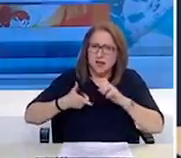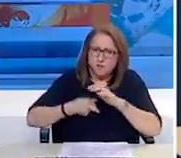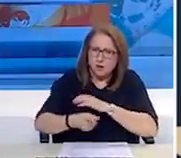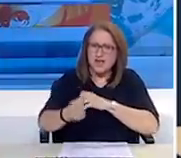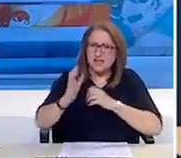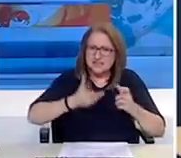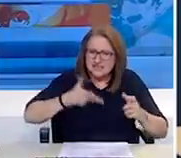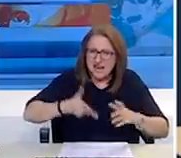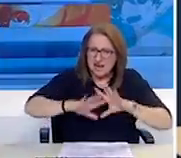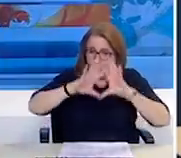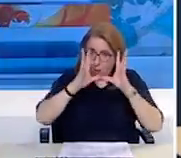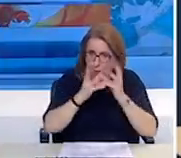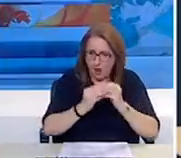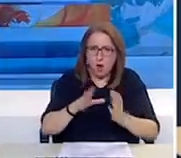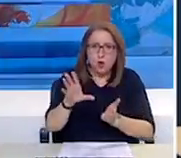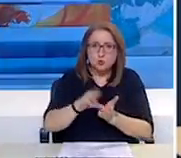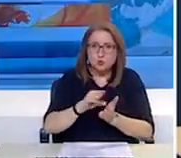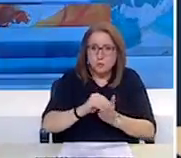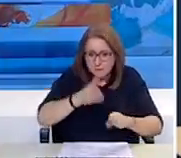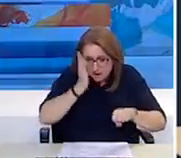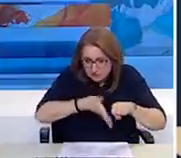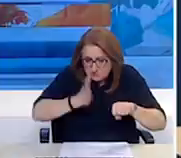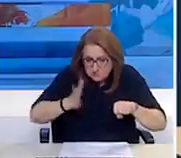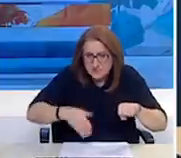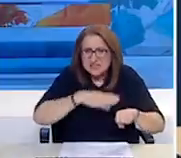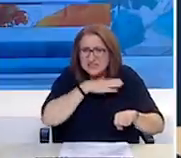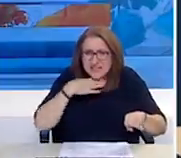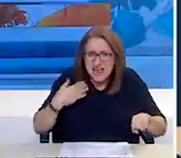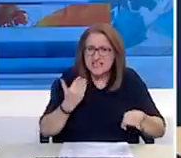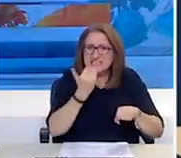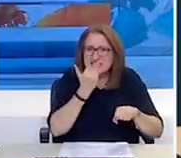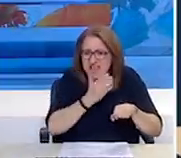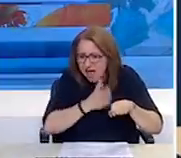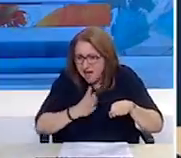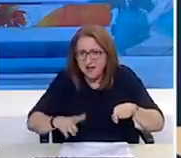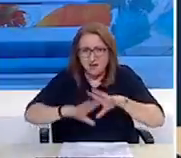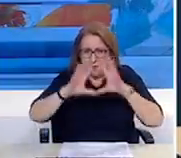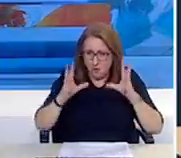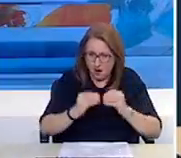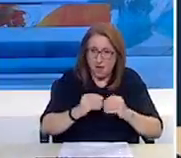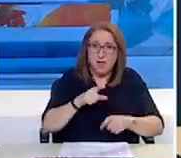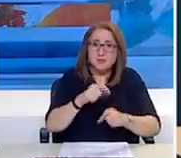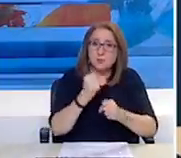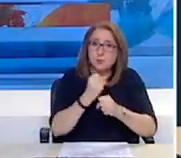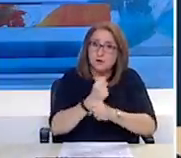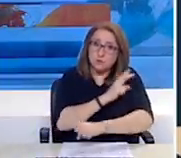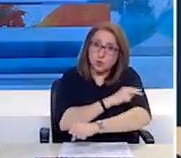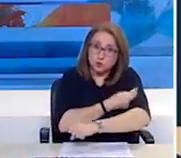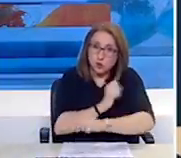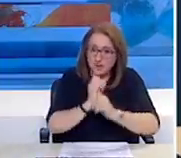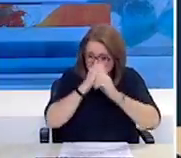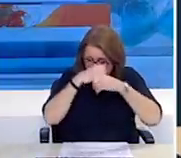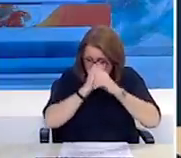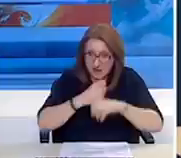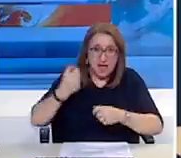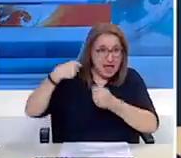που διαχειρίζονται μη τυποποιημένα τρόφιμα, για τους εργαζόμενους σε νοσοκομεία, ιατρία, διαγνωστικά κέντρα, για τους εργαζόμενους σε